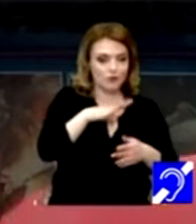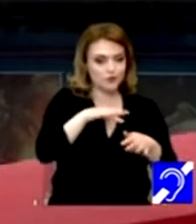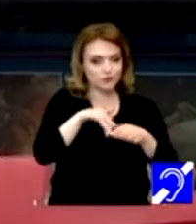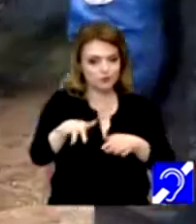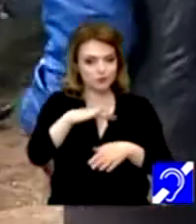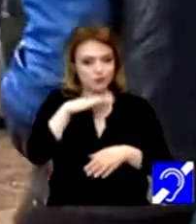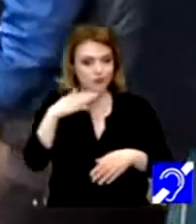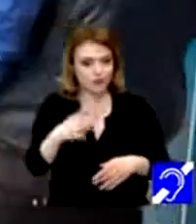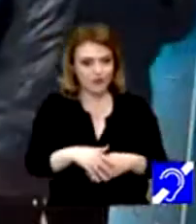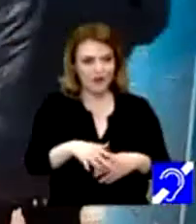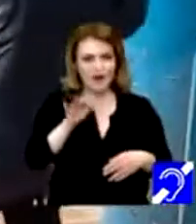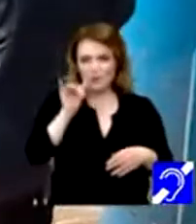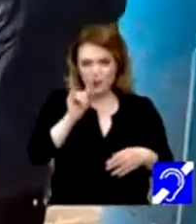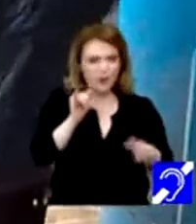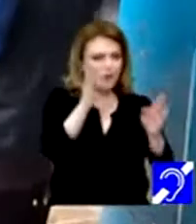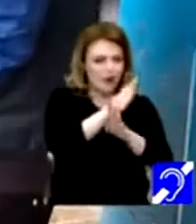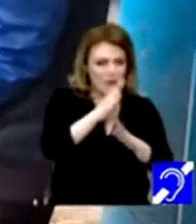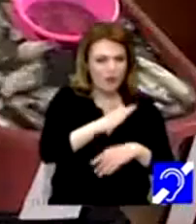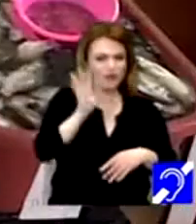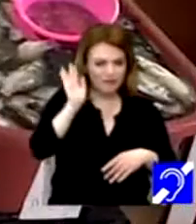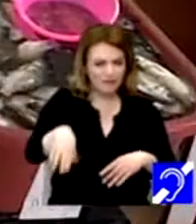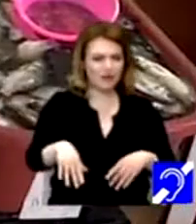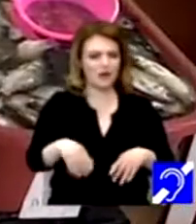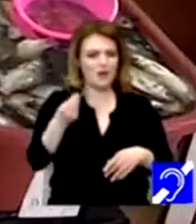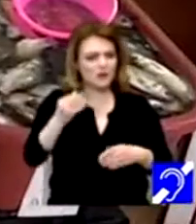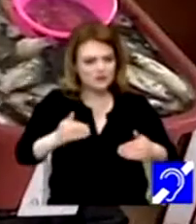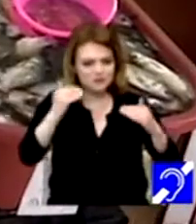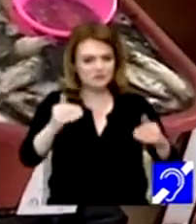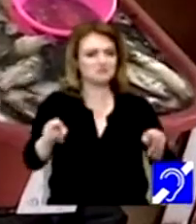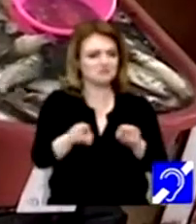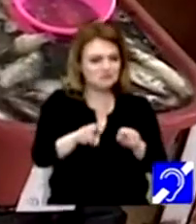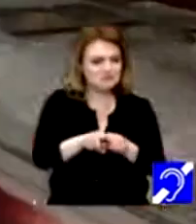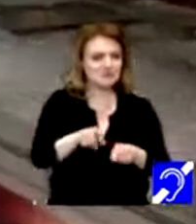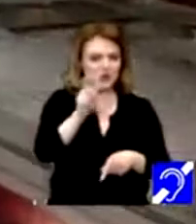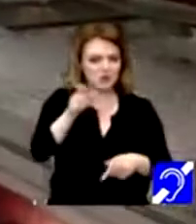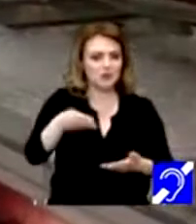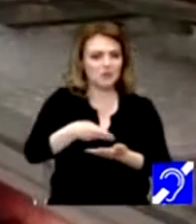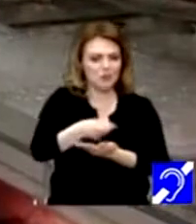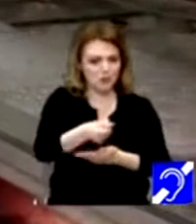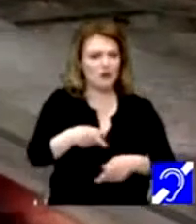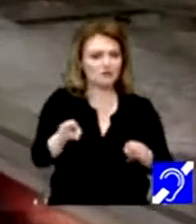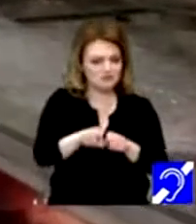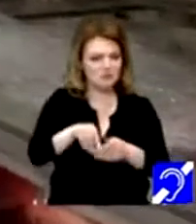forfotă astăzi. Nici vremea urâtă și nici prețurile mari nu au stat în calea pofticioșilor.